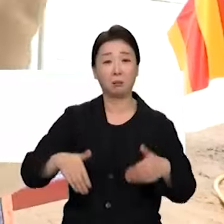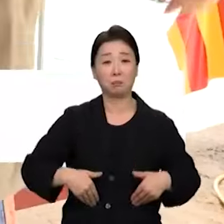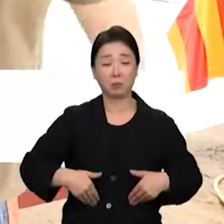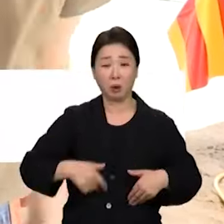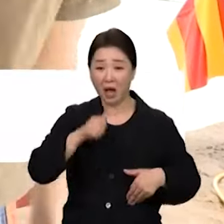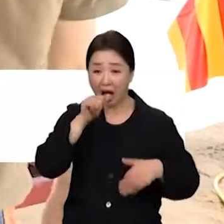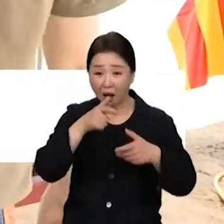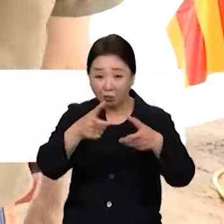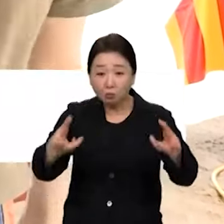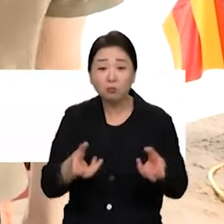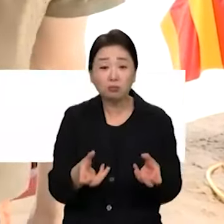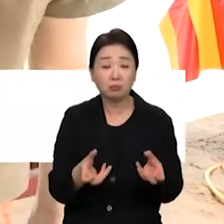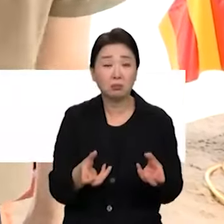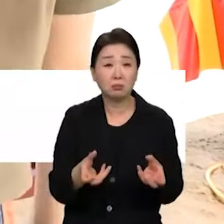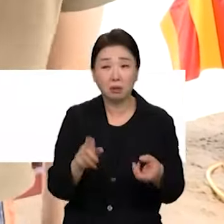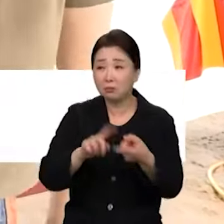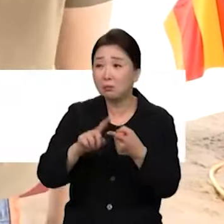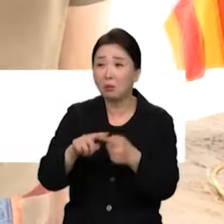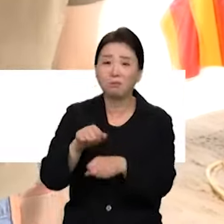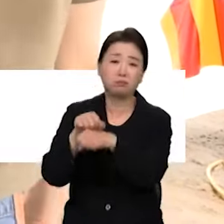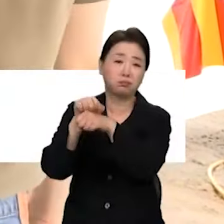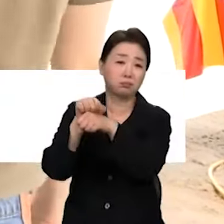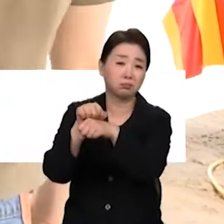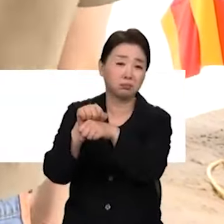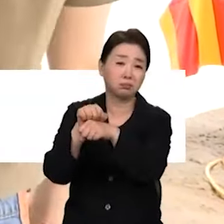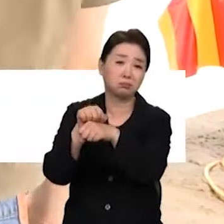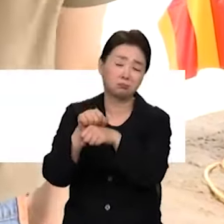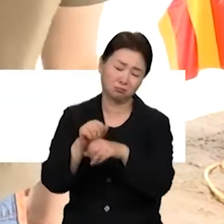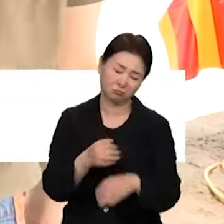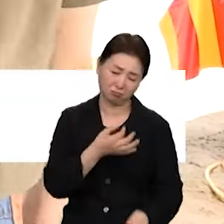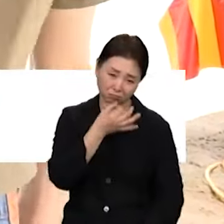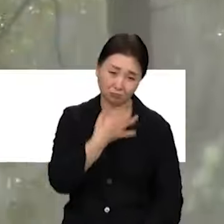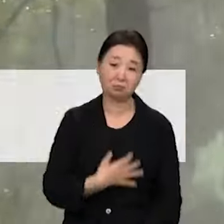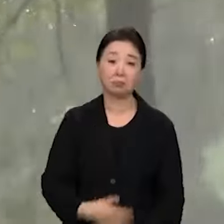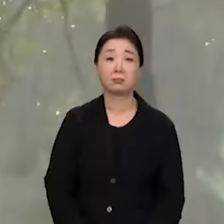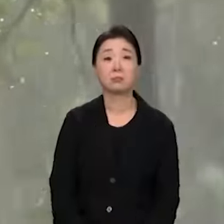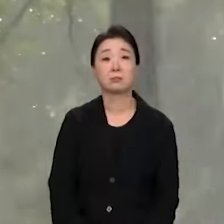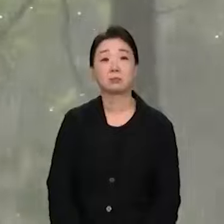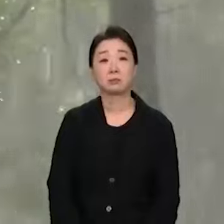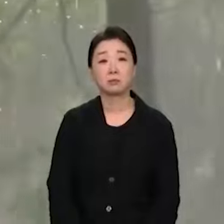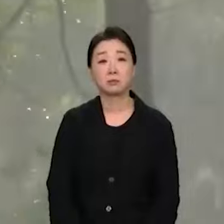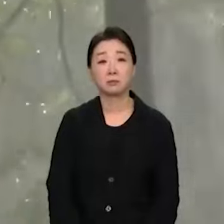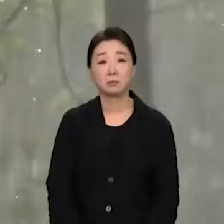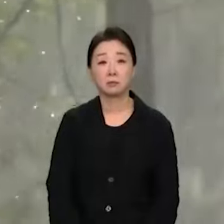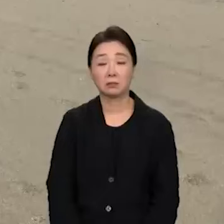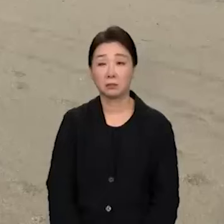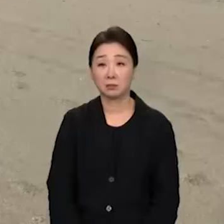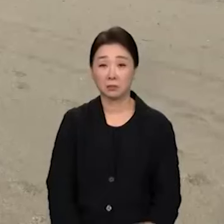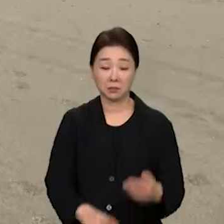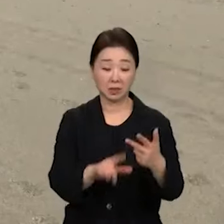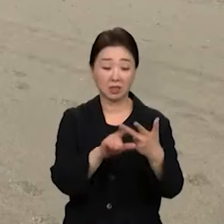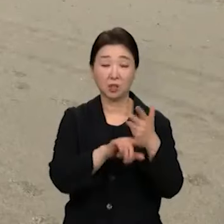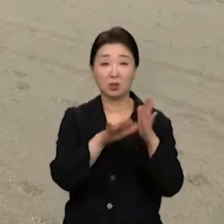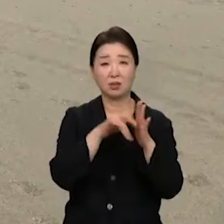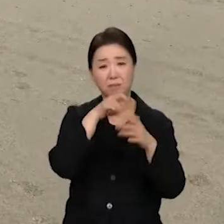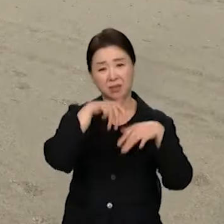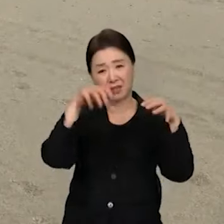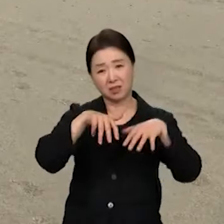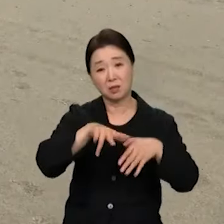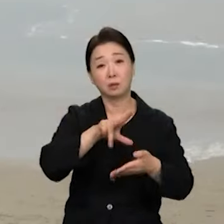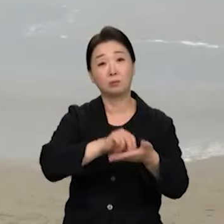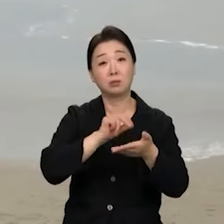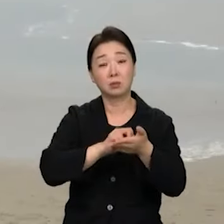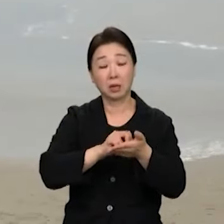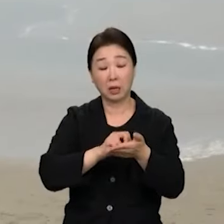네. 근데 그대로 있잖아. 너무 힘들어요. 지난달까지는 비가 문제였습니다.